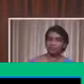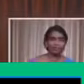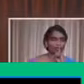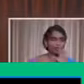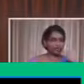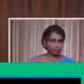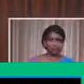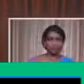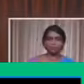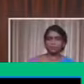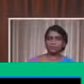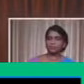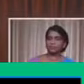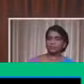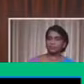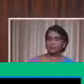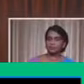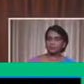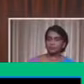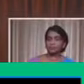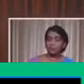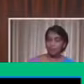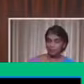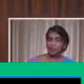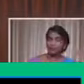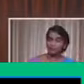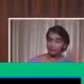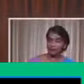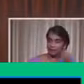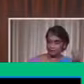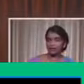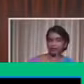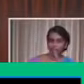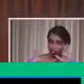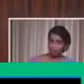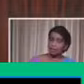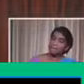නිසද්ද වෙන්න නිසද්ද වෙලා අගමැතිතුමාට ප්‍රකාශය කරන්න රින්ද ඊට පස්සේ කෑ ගහන්න ඕම නාන.